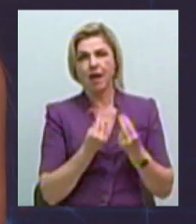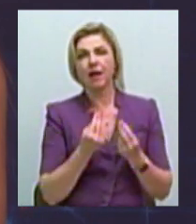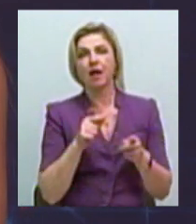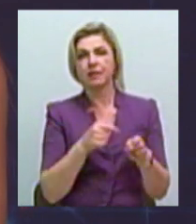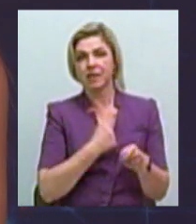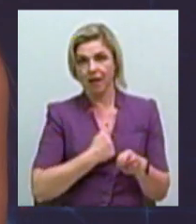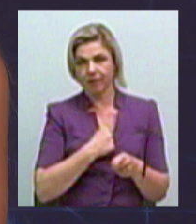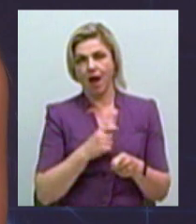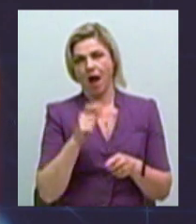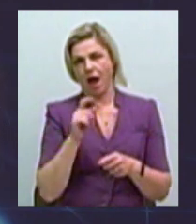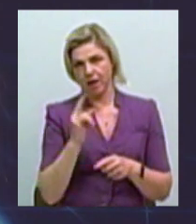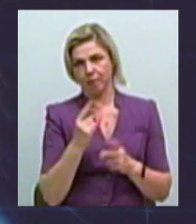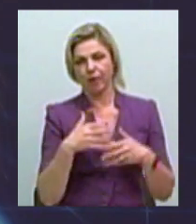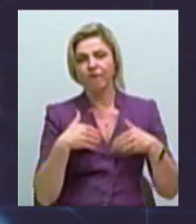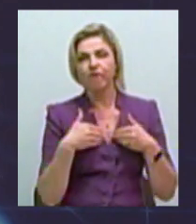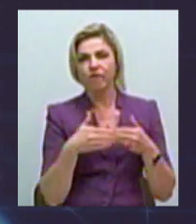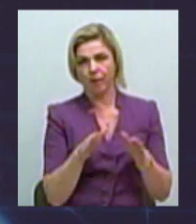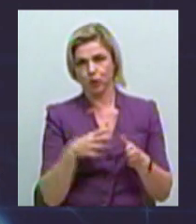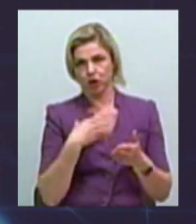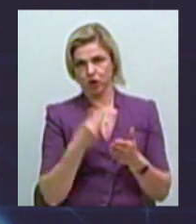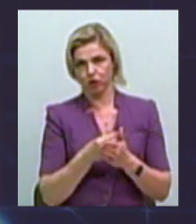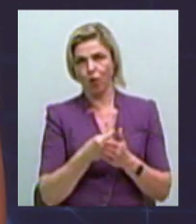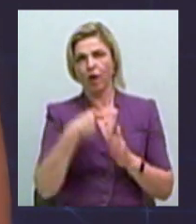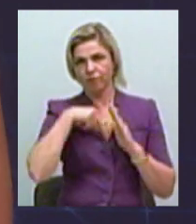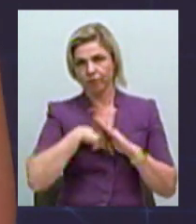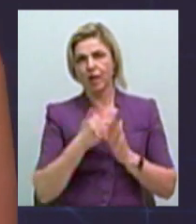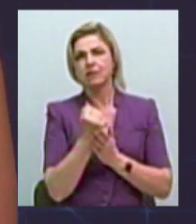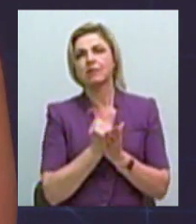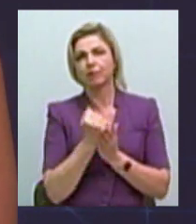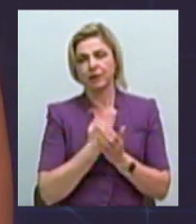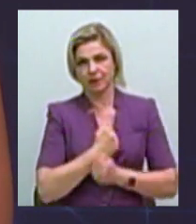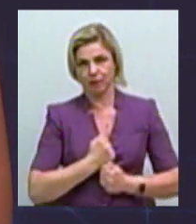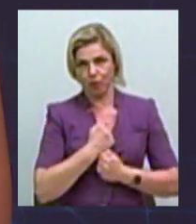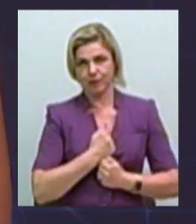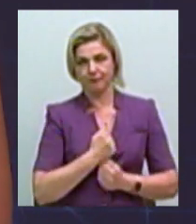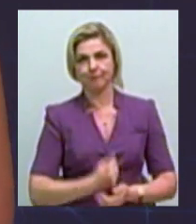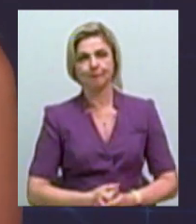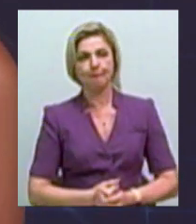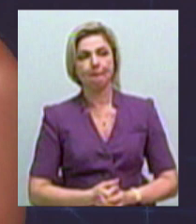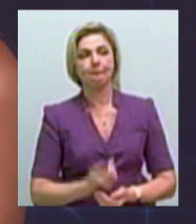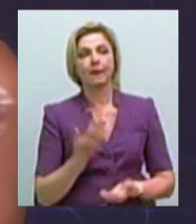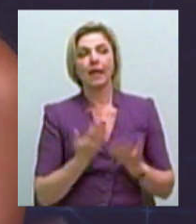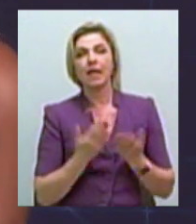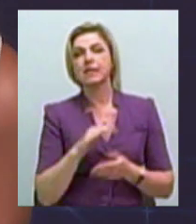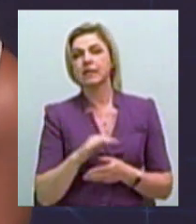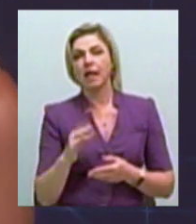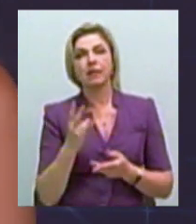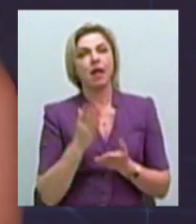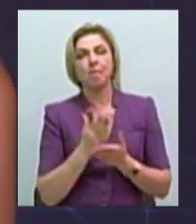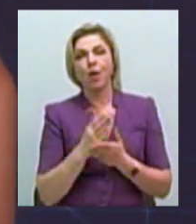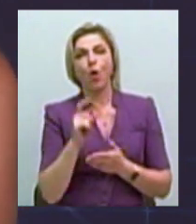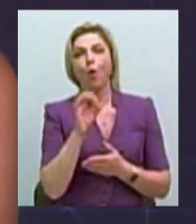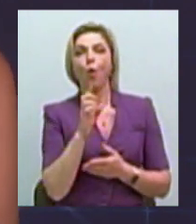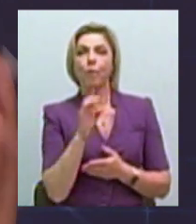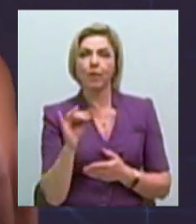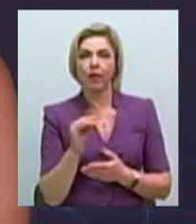можна дійсно випустити пар, так би мовити. І якщо, повертаємось до того, про що говорили, якщо дитина не має хобі, якщо дитина не